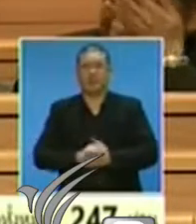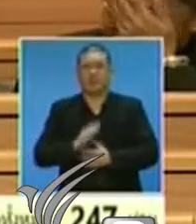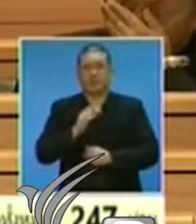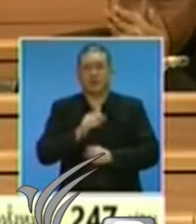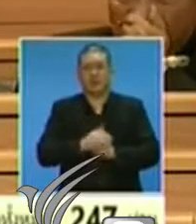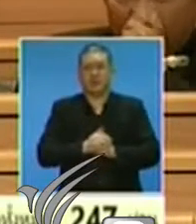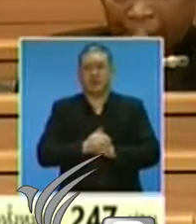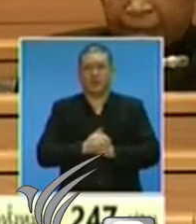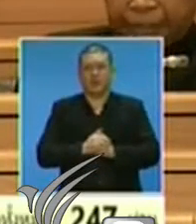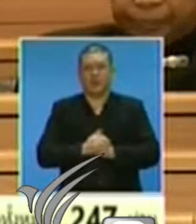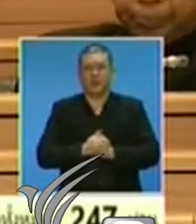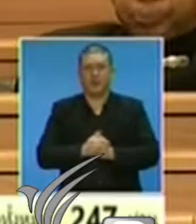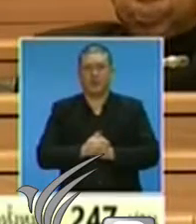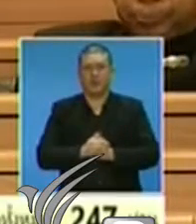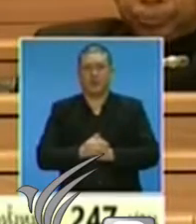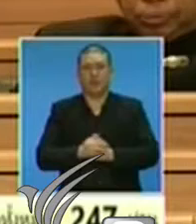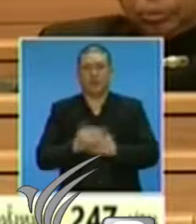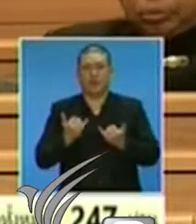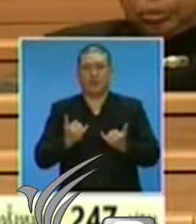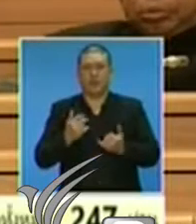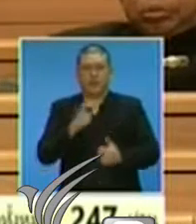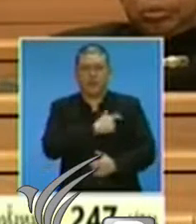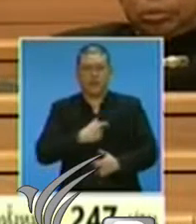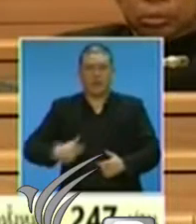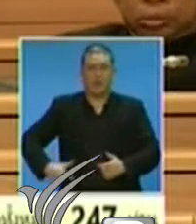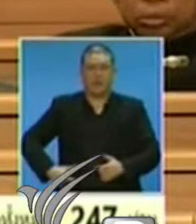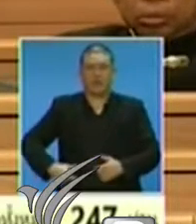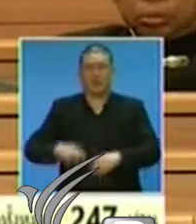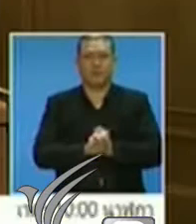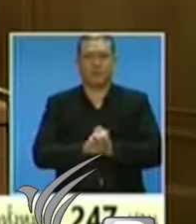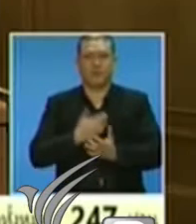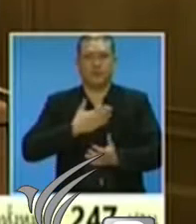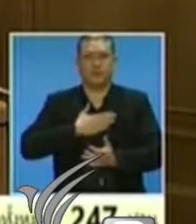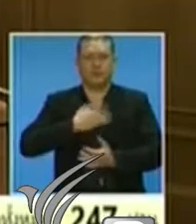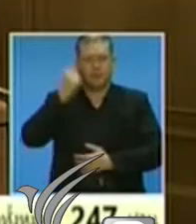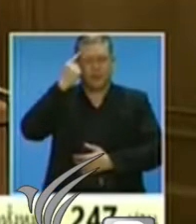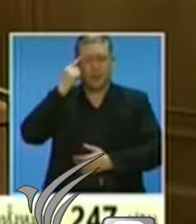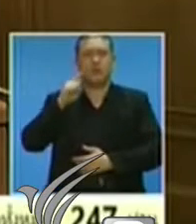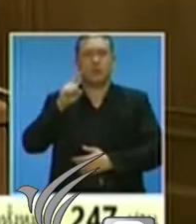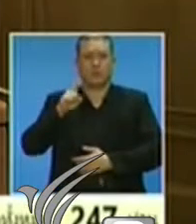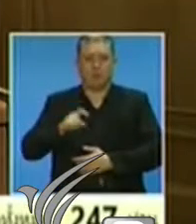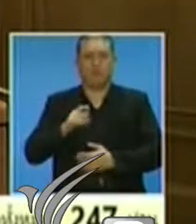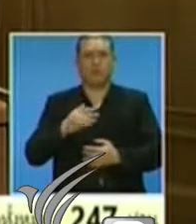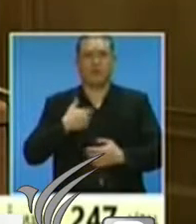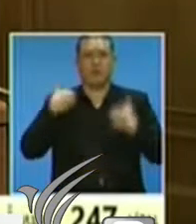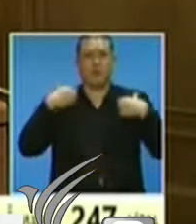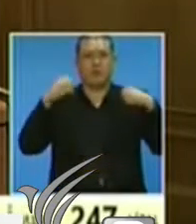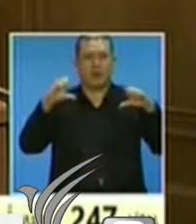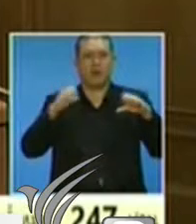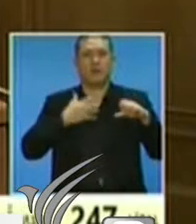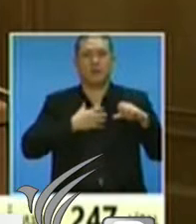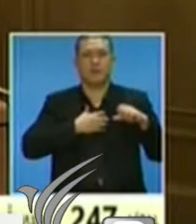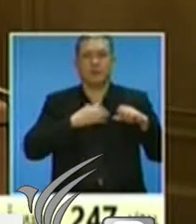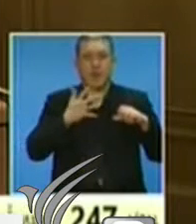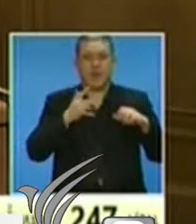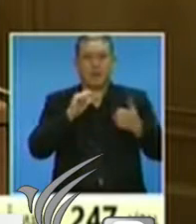นาจในการพระราชทานอิสริยยศรวมทั้งตำแหน่งของพระราชาคณะด้วย เมื่อรัฐบาลเองก็ไม่ประสงค์ที่จะก่อ